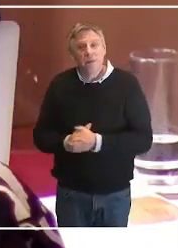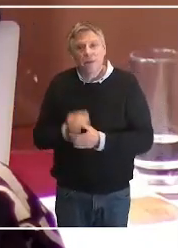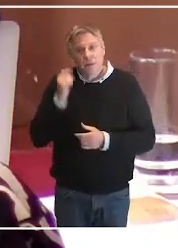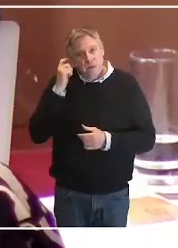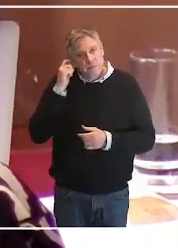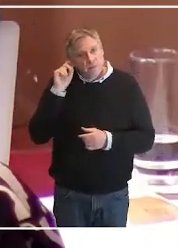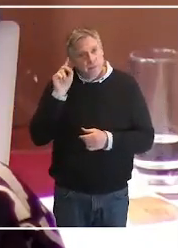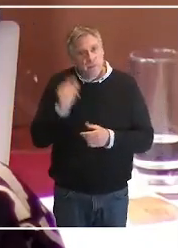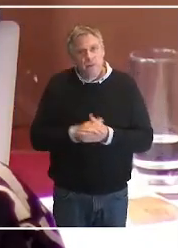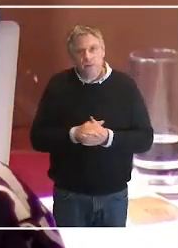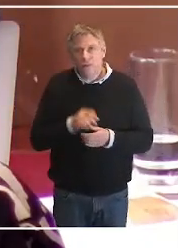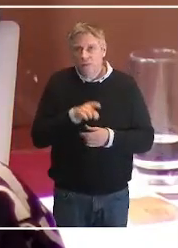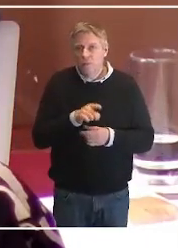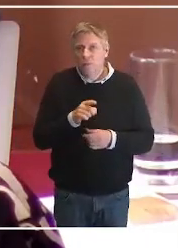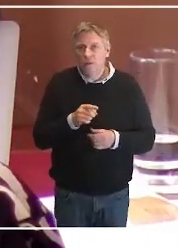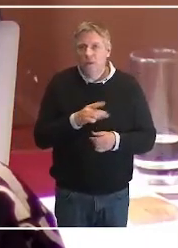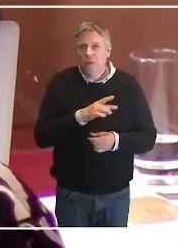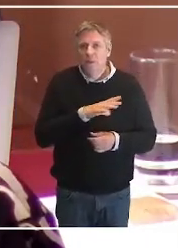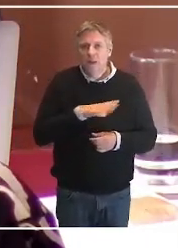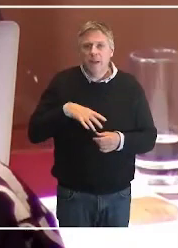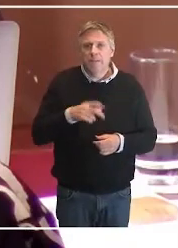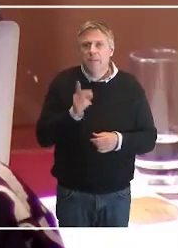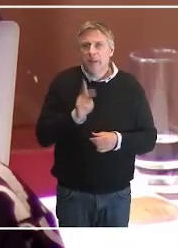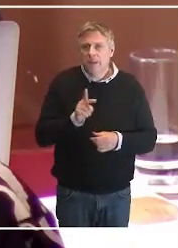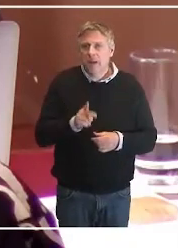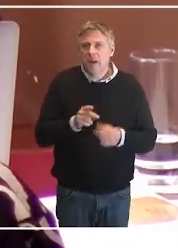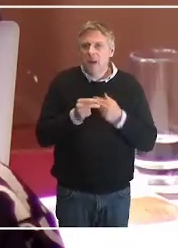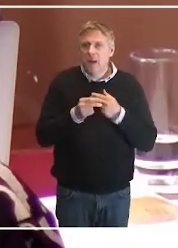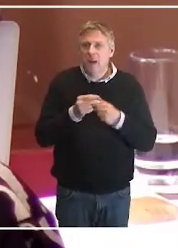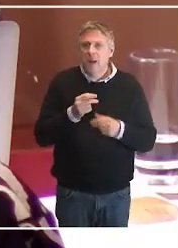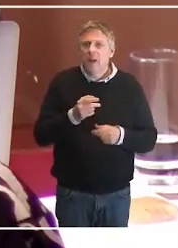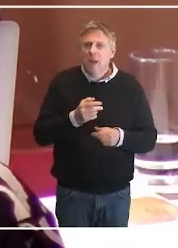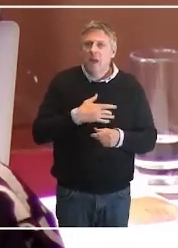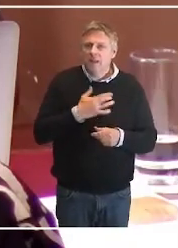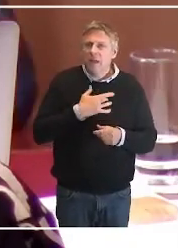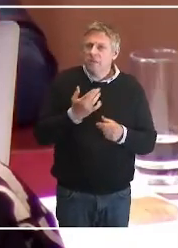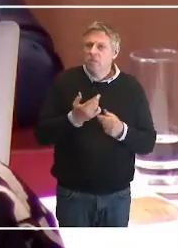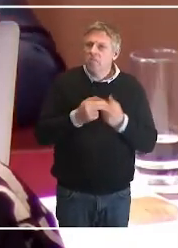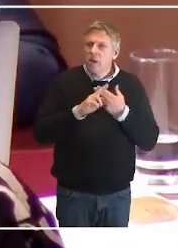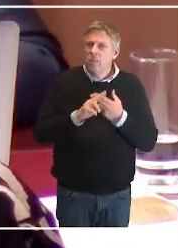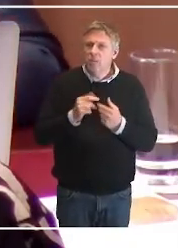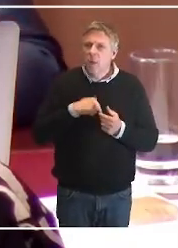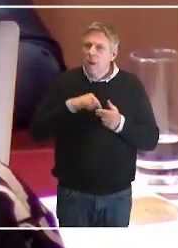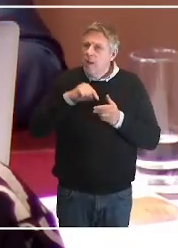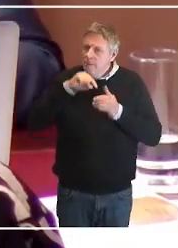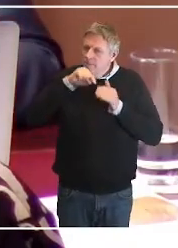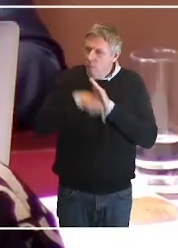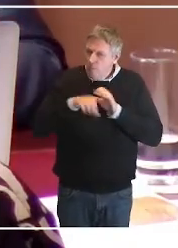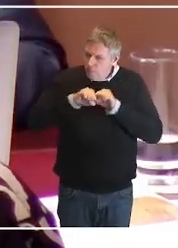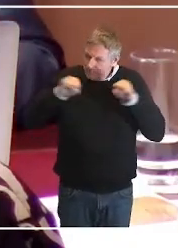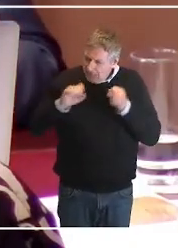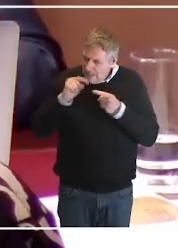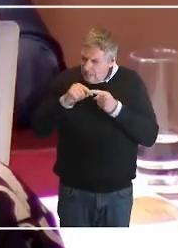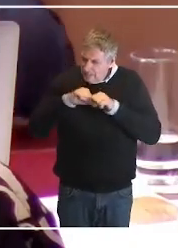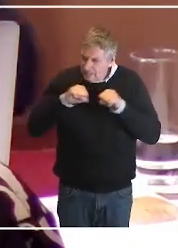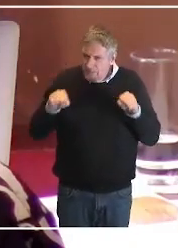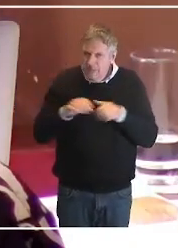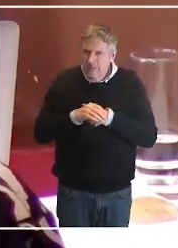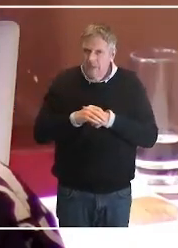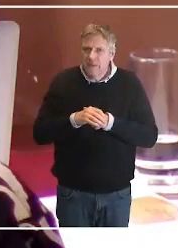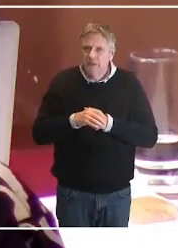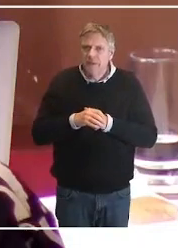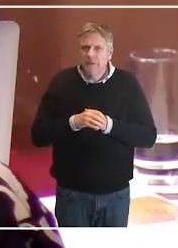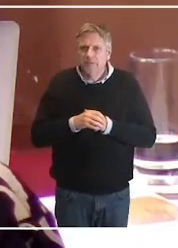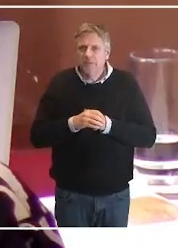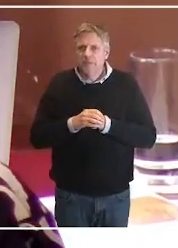très intéressant ce que vous avez répondu, Madame Papin, donc je tenais quand même à rentrer dans le fond du sujet. J'ai pas très bien compris la considération visuelle de